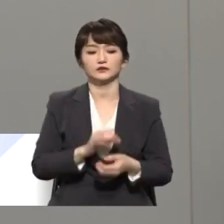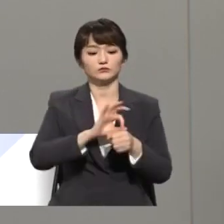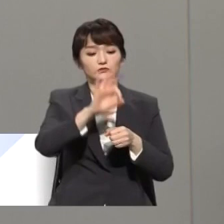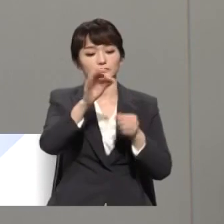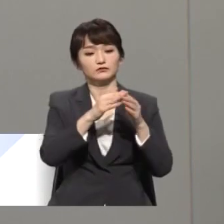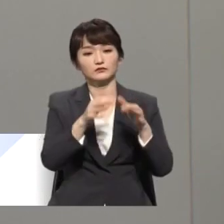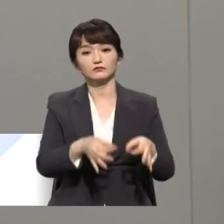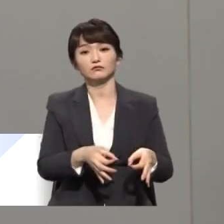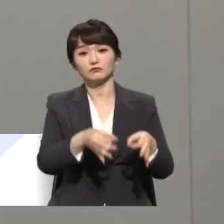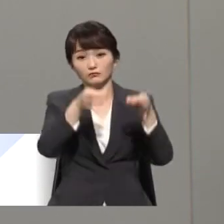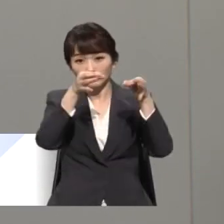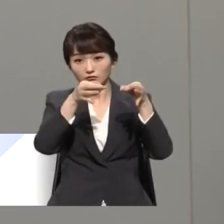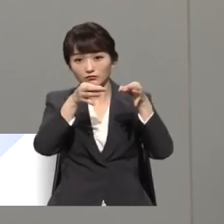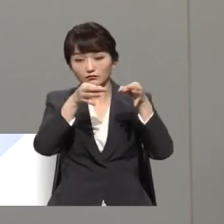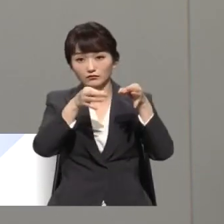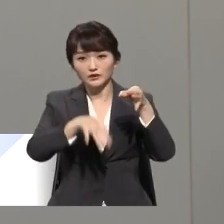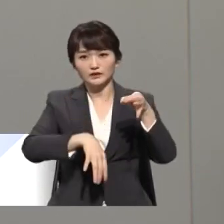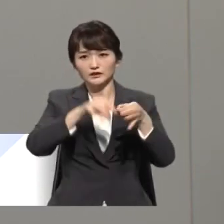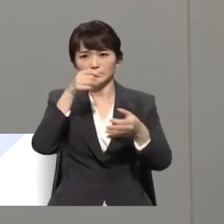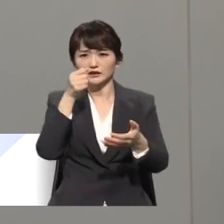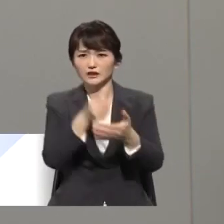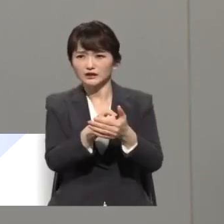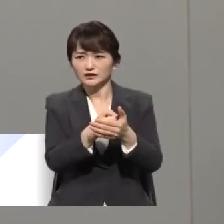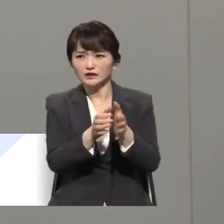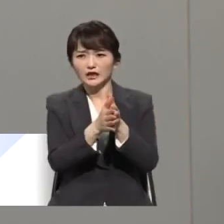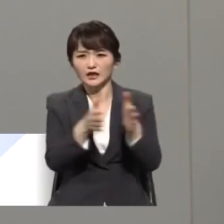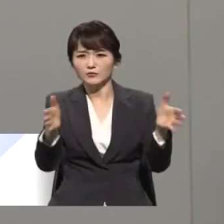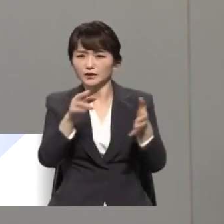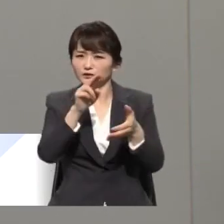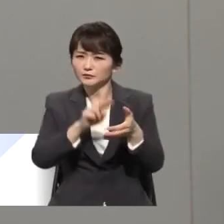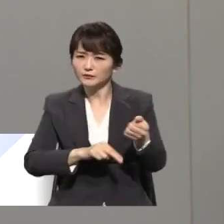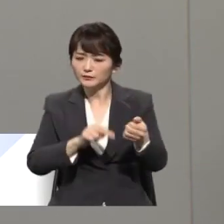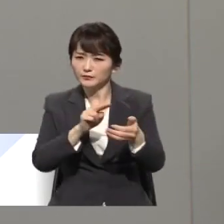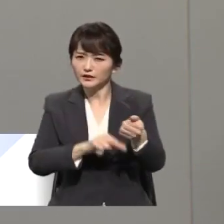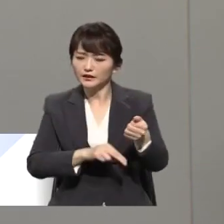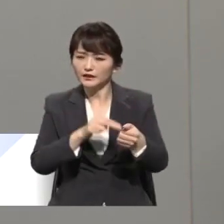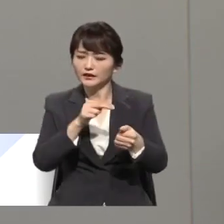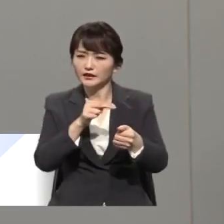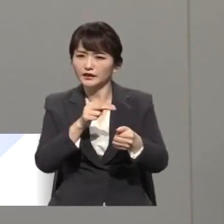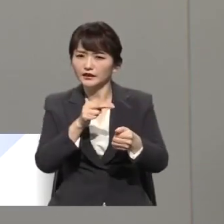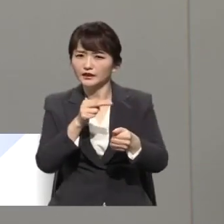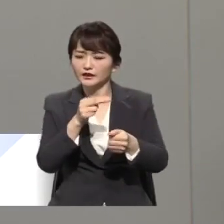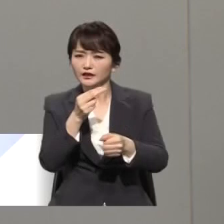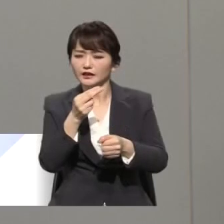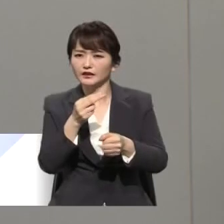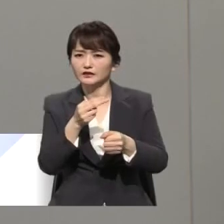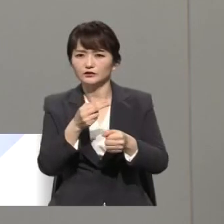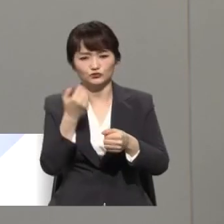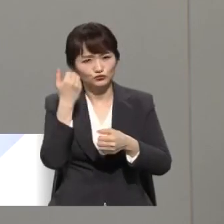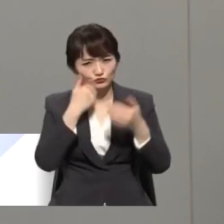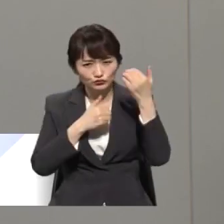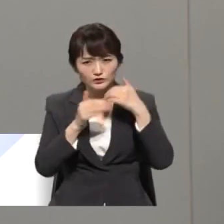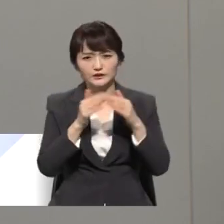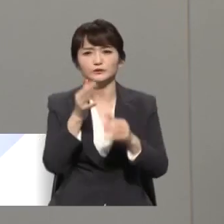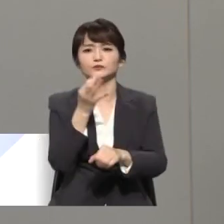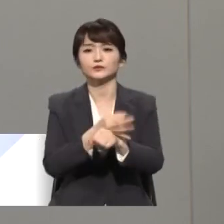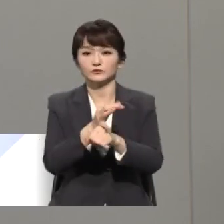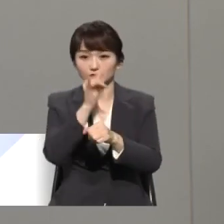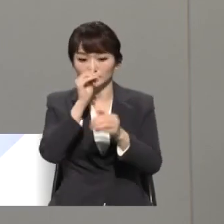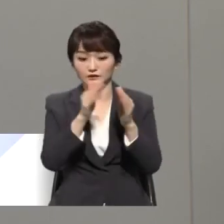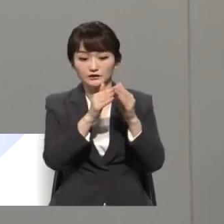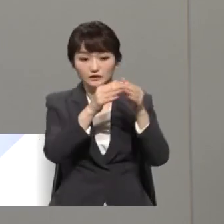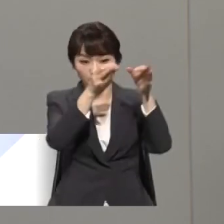최초 확정 분양가로 아파트를 구입할 수 있게 한 것이 민주당의 누구나 g 프로젝트 입니다 집값이